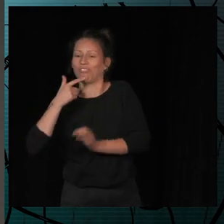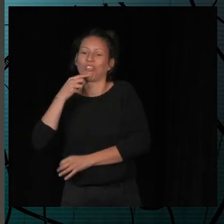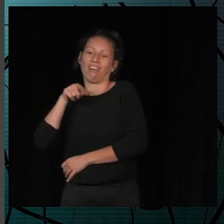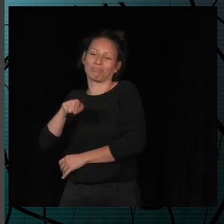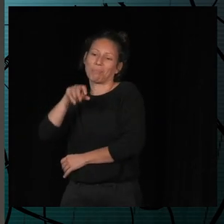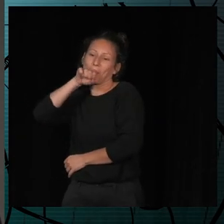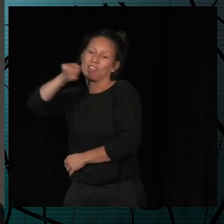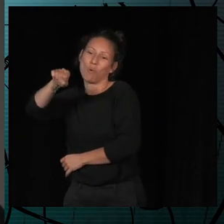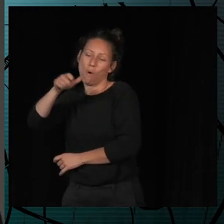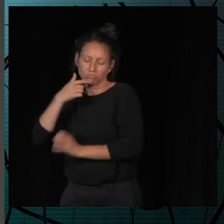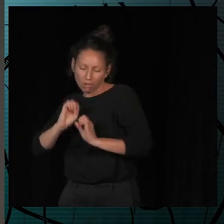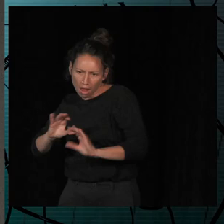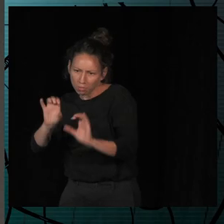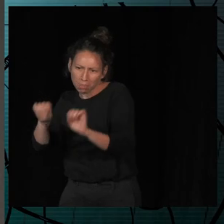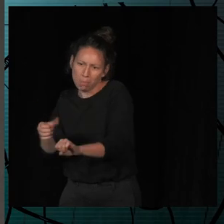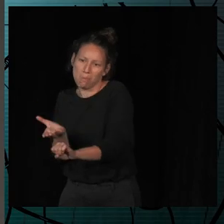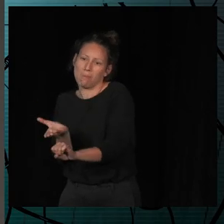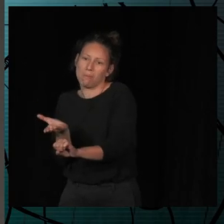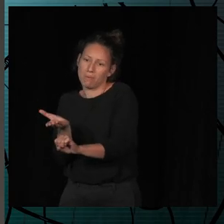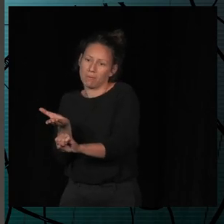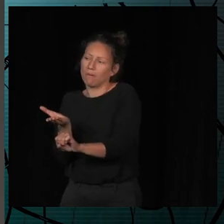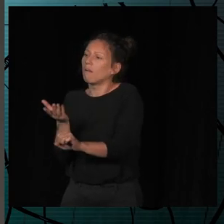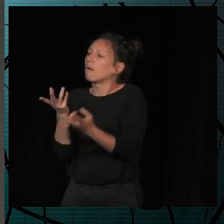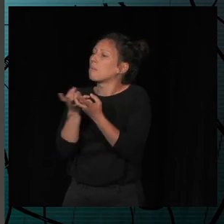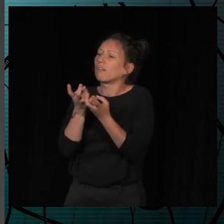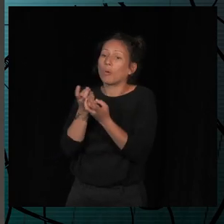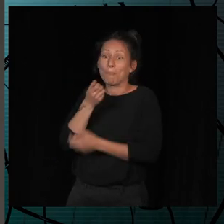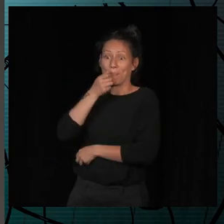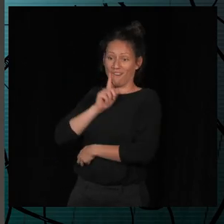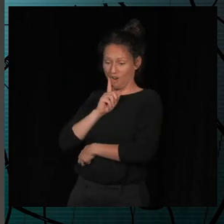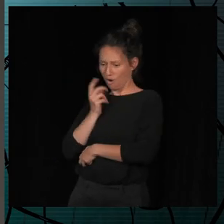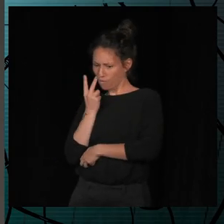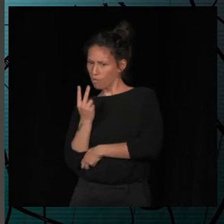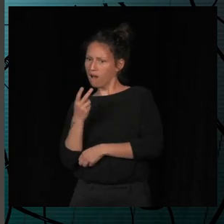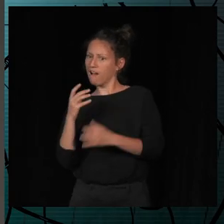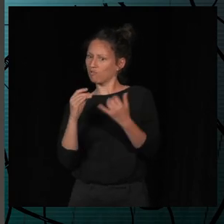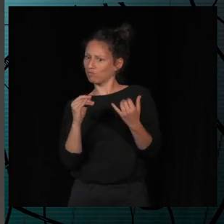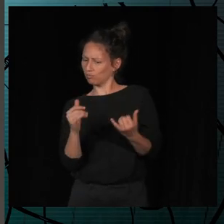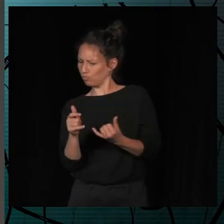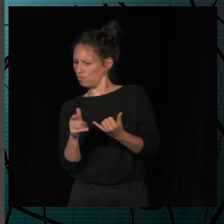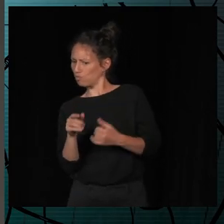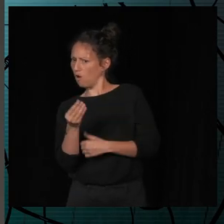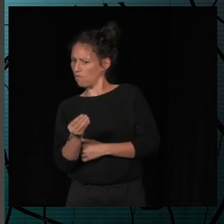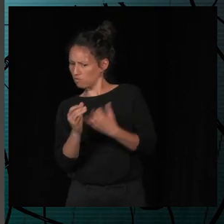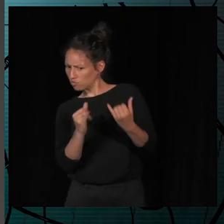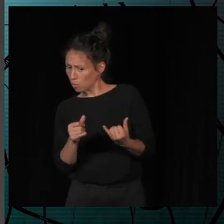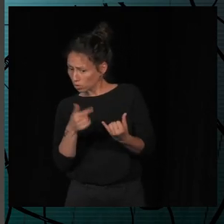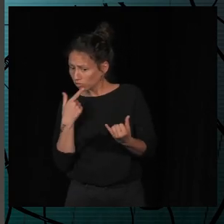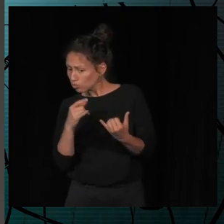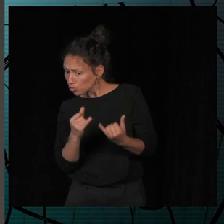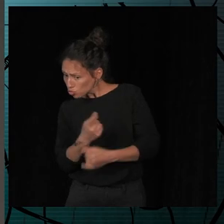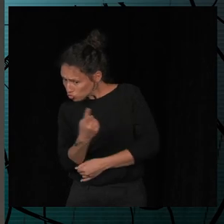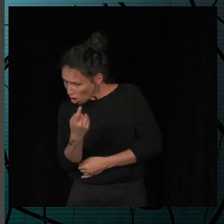sur des jeux vidéos en ligne sur un jeu vidéo il faut toujours lui demander est-ce que tu joues seul ou est-ce que tu joues avec